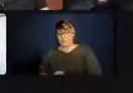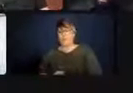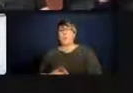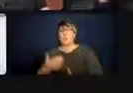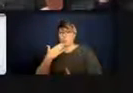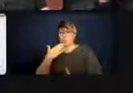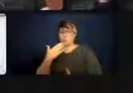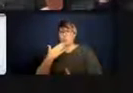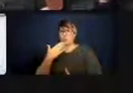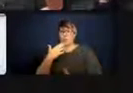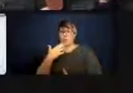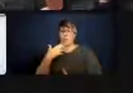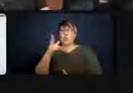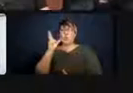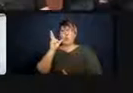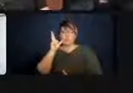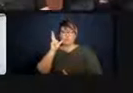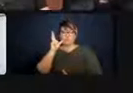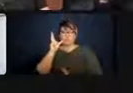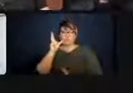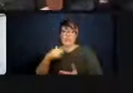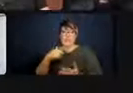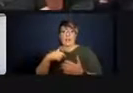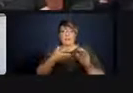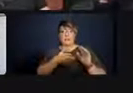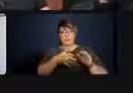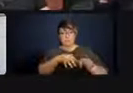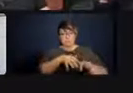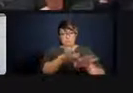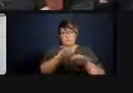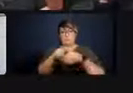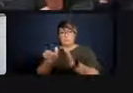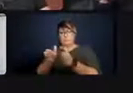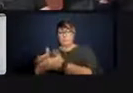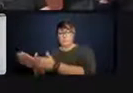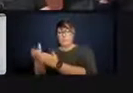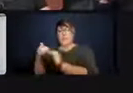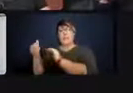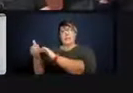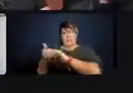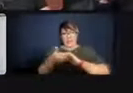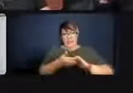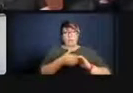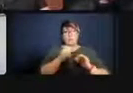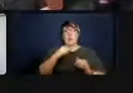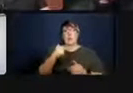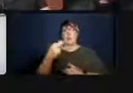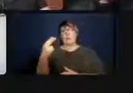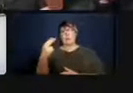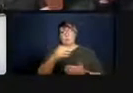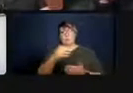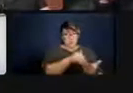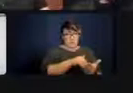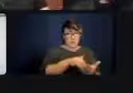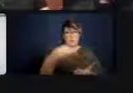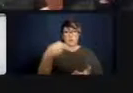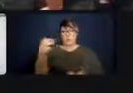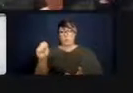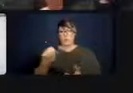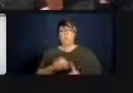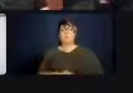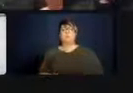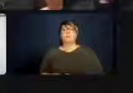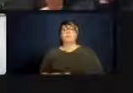أن نتعامل مع مختلف المتطلبات، نحن ننظر